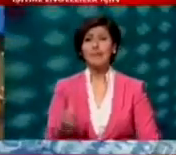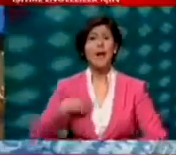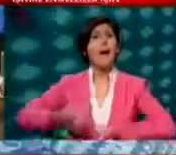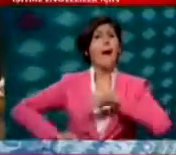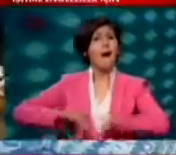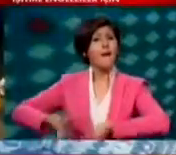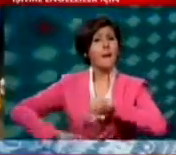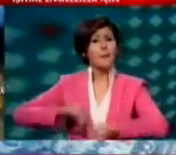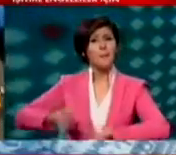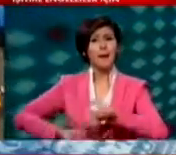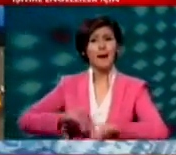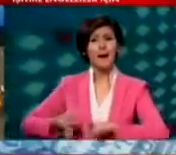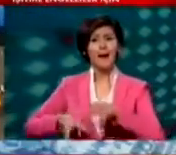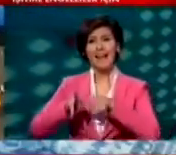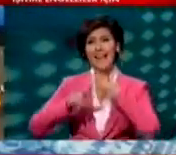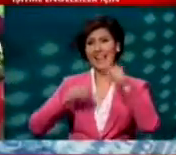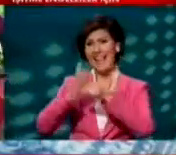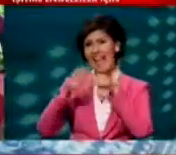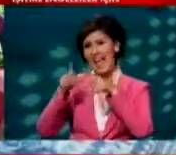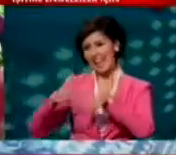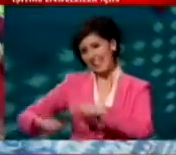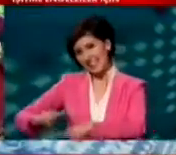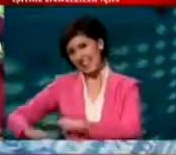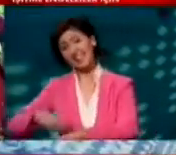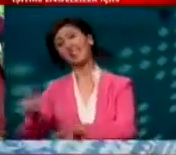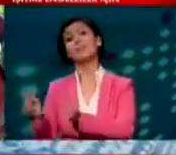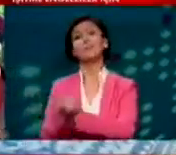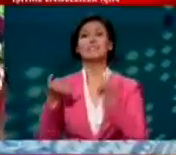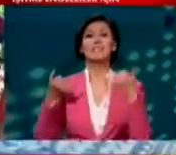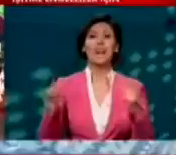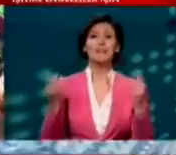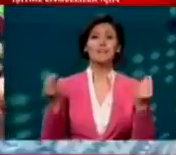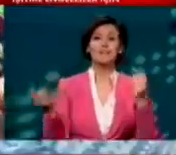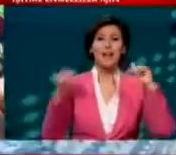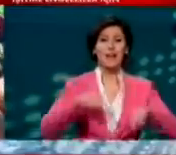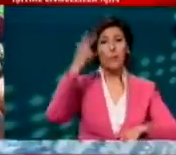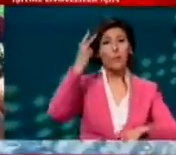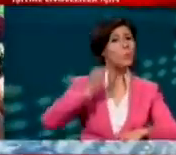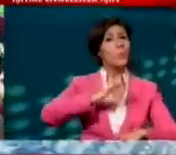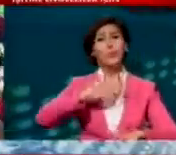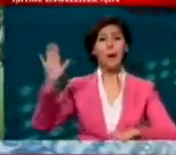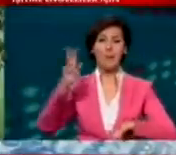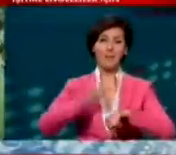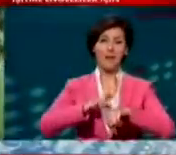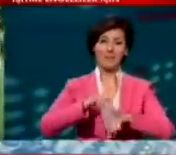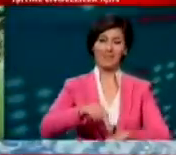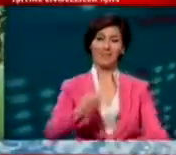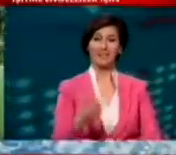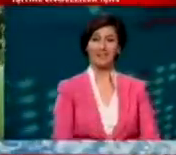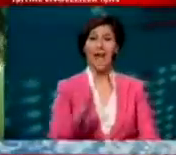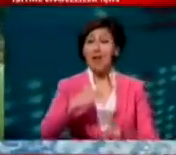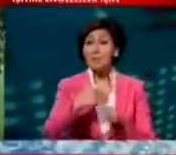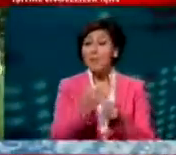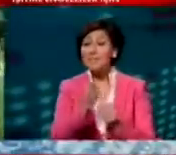Akrabalarımla, yeğenlerimle güzel bir tatil yapıyorum ve unutulmayacak bir anım olacak benim için. Her